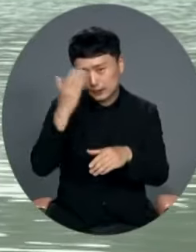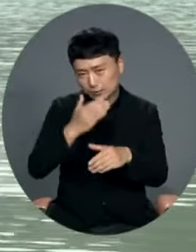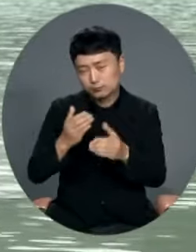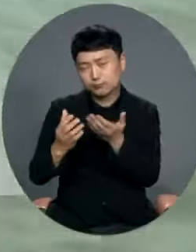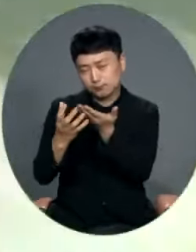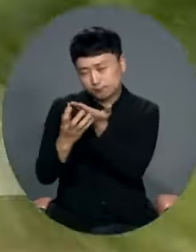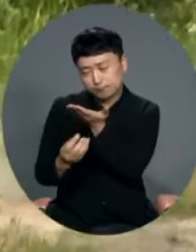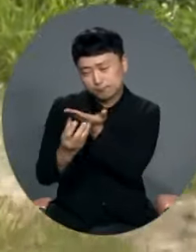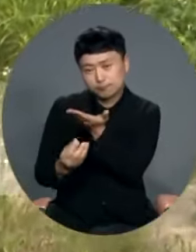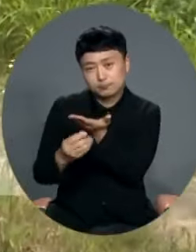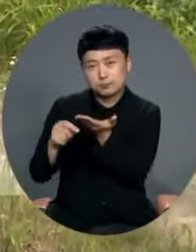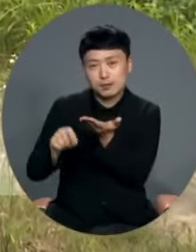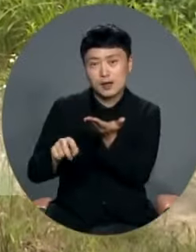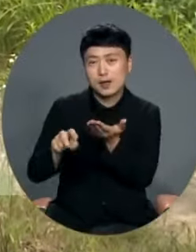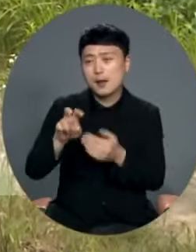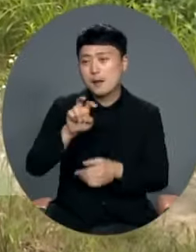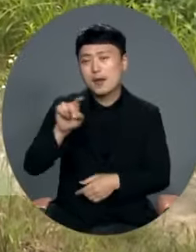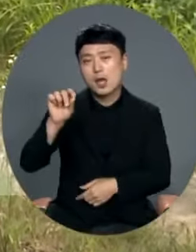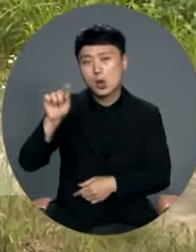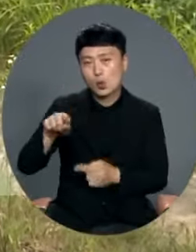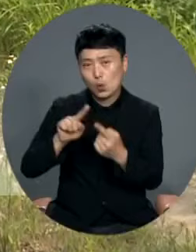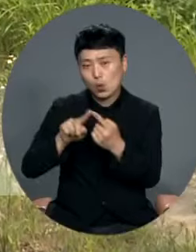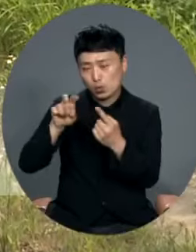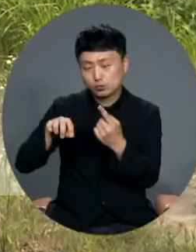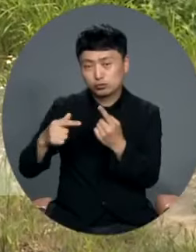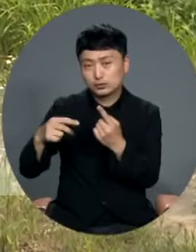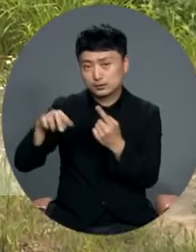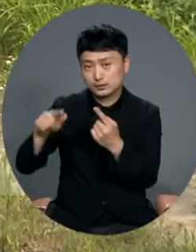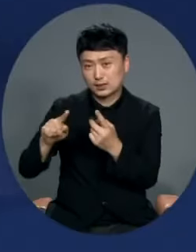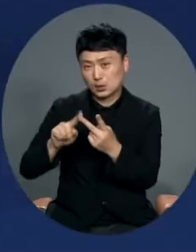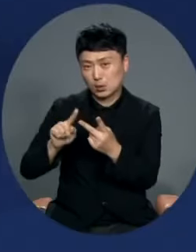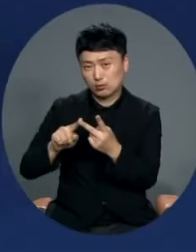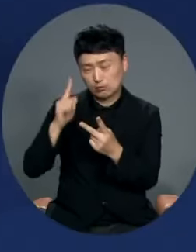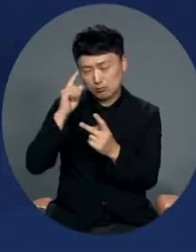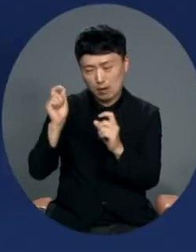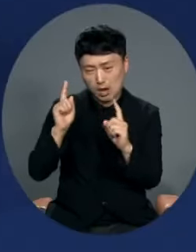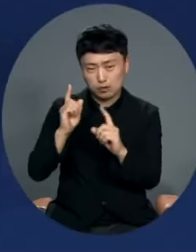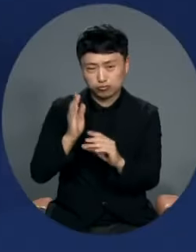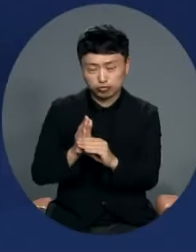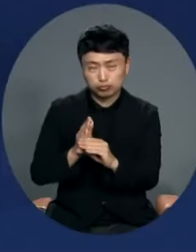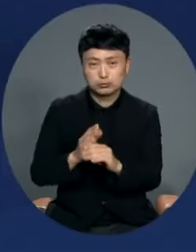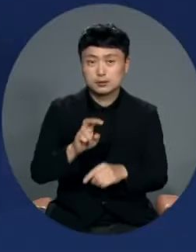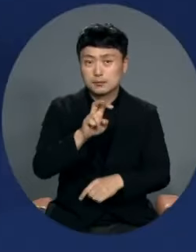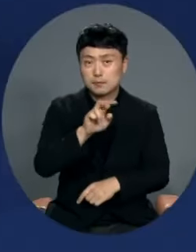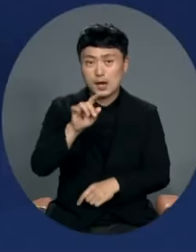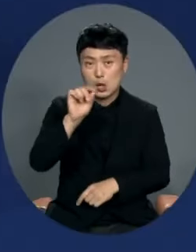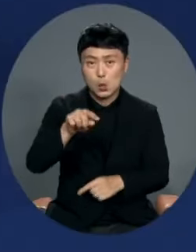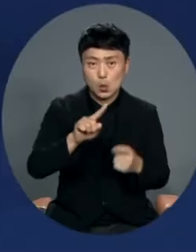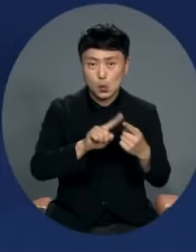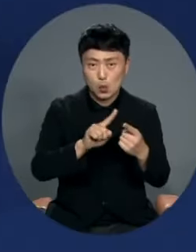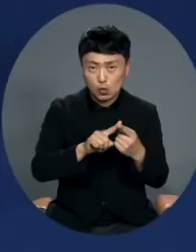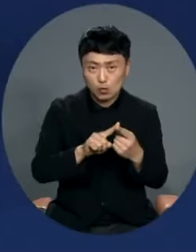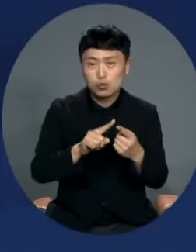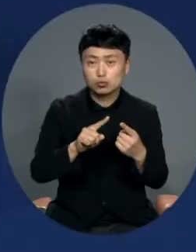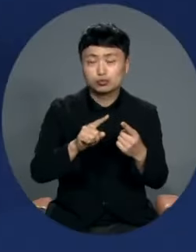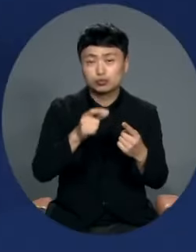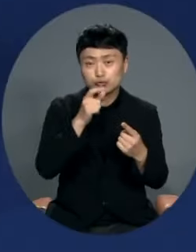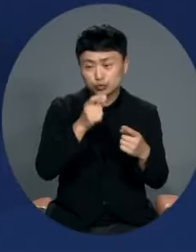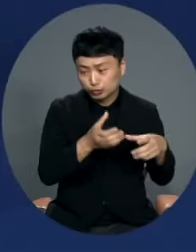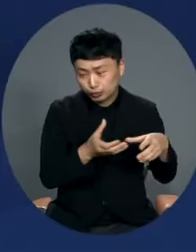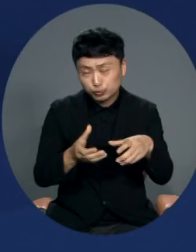시민들에게 공급하는 매곡과 문산 정수장에도 비상이 걸렸습니다. 매곡 정수장의 경우 원수에서 유해